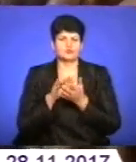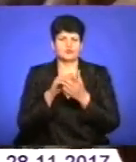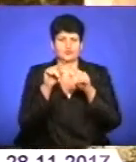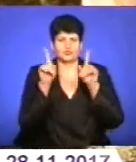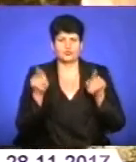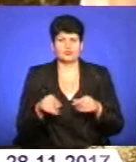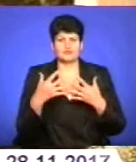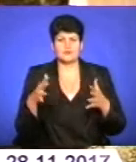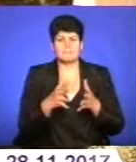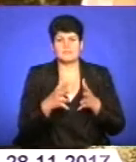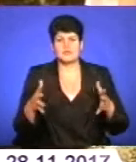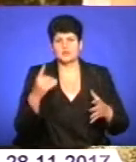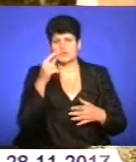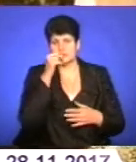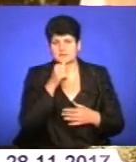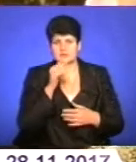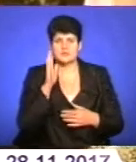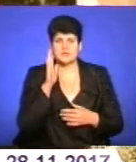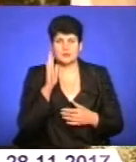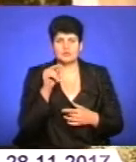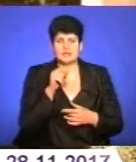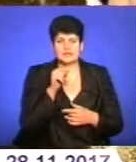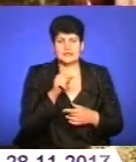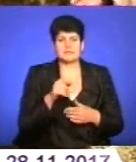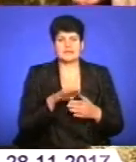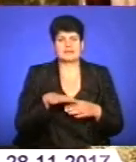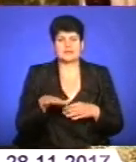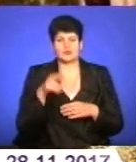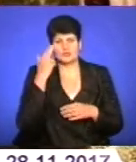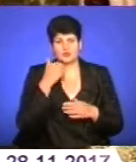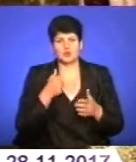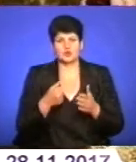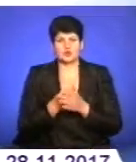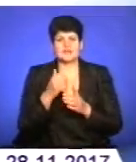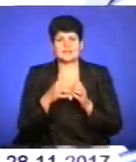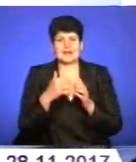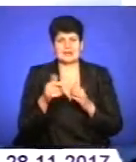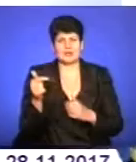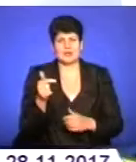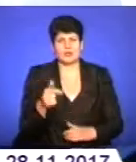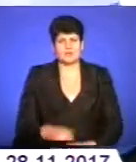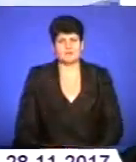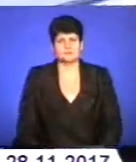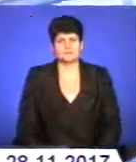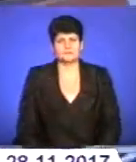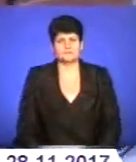місяця. Перебуватиме ікона Матері Божої з Ірваницької на території Італії до середини грудня.